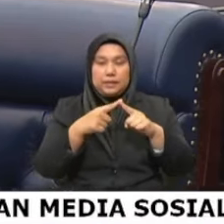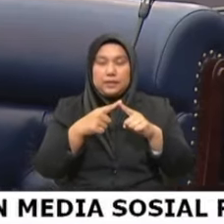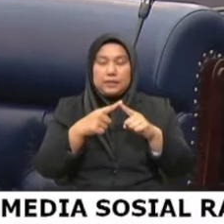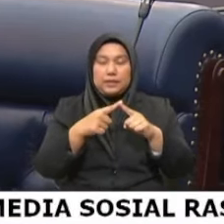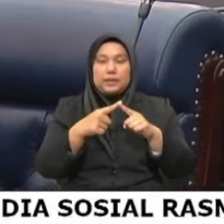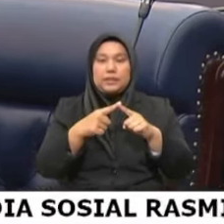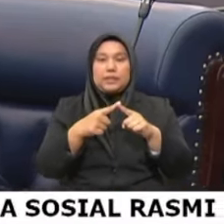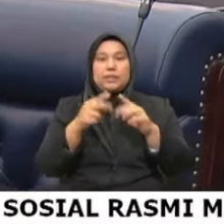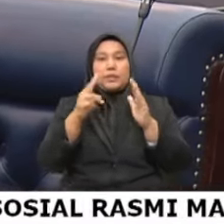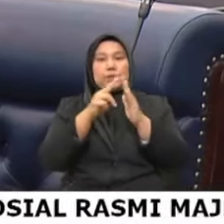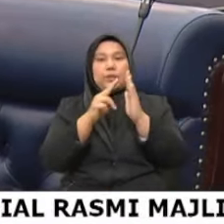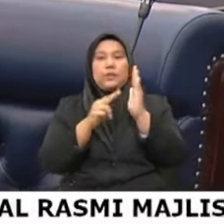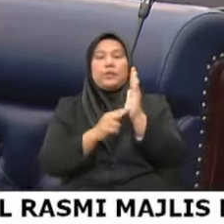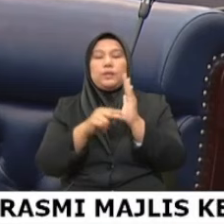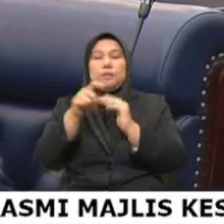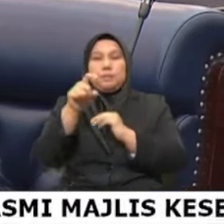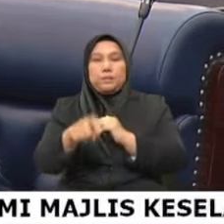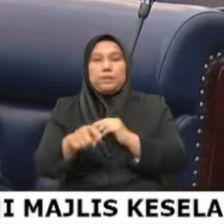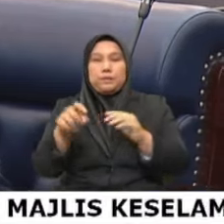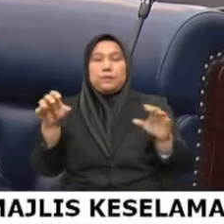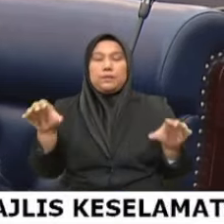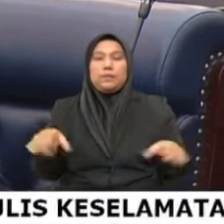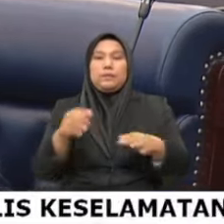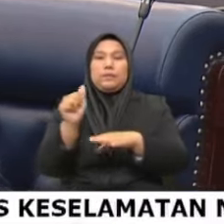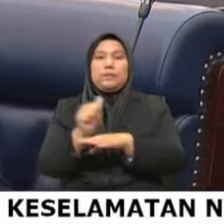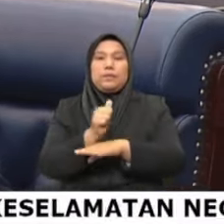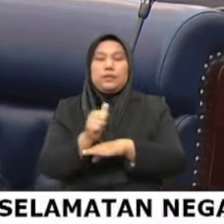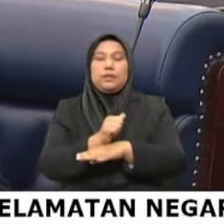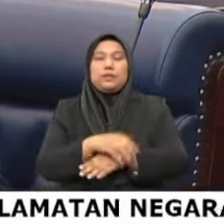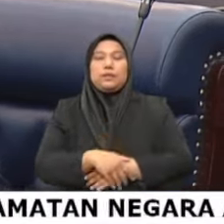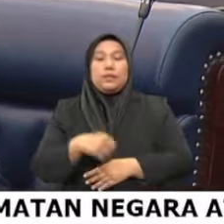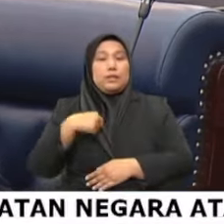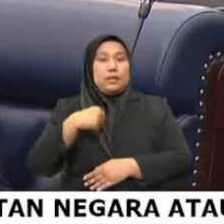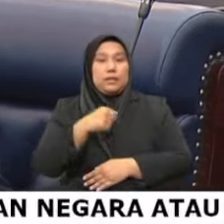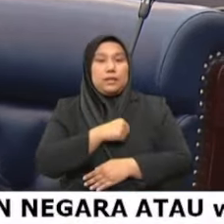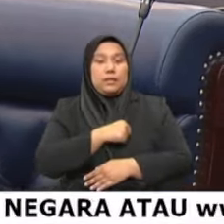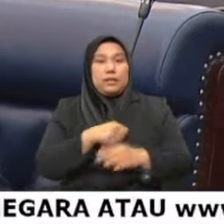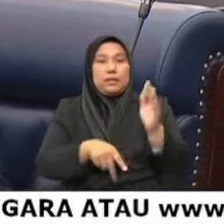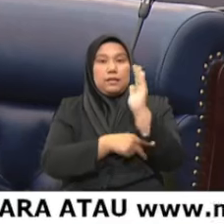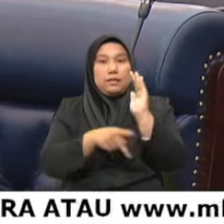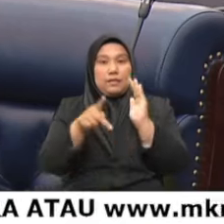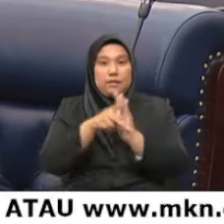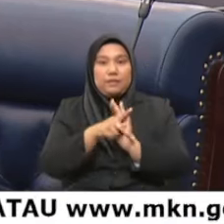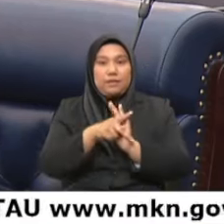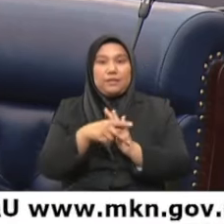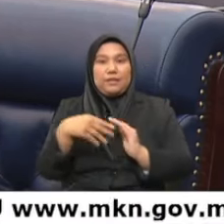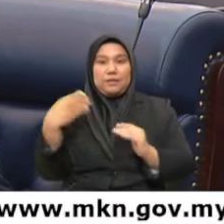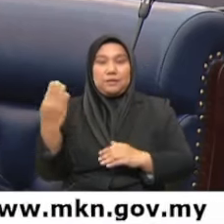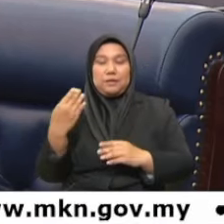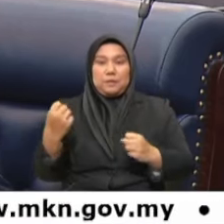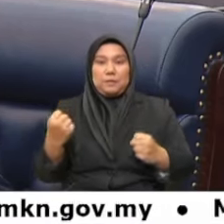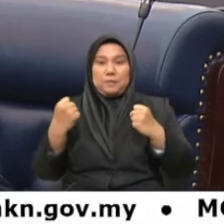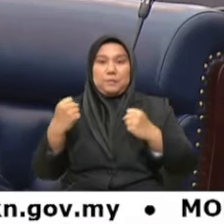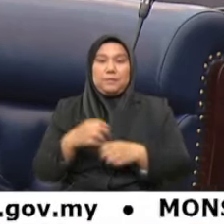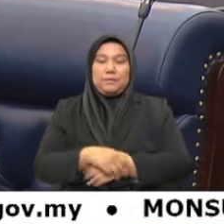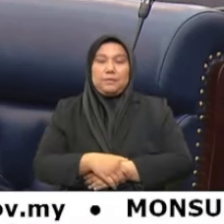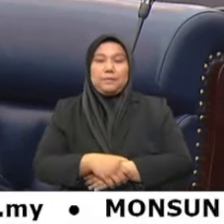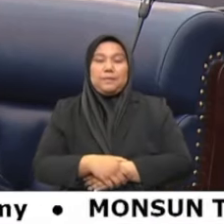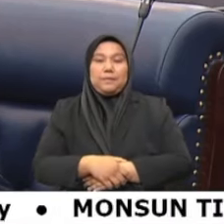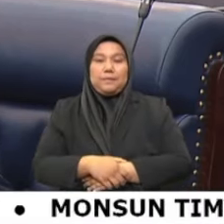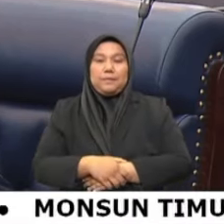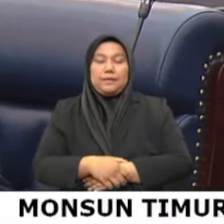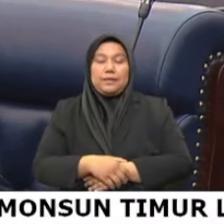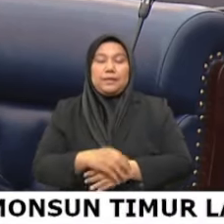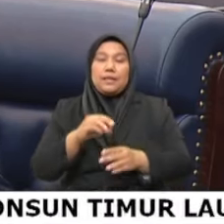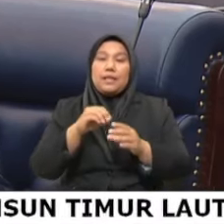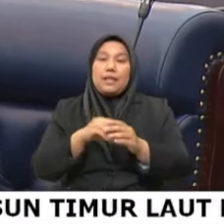kerana seperti yang Tan Sri juga tahu, sebagai ahli parlimen kita ada kekebalan di sini. Dalam itu dewan, di